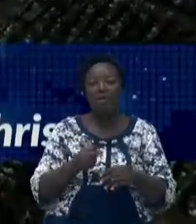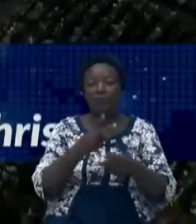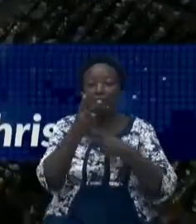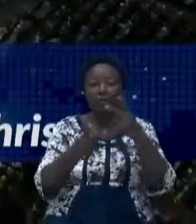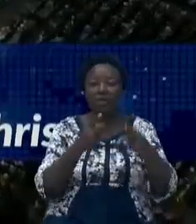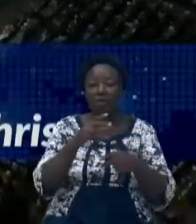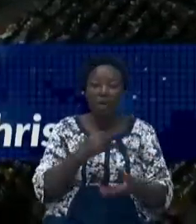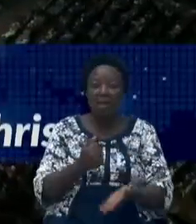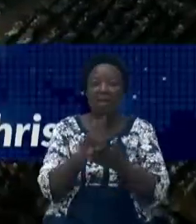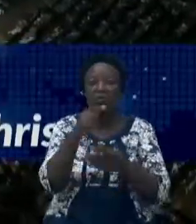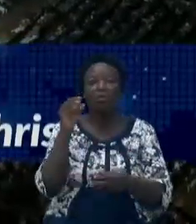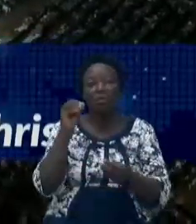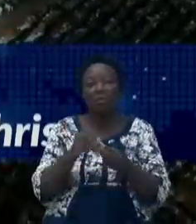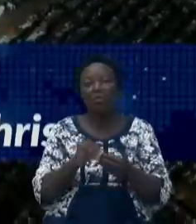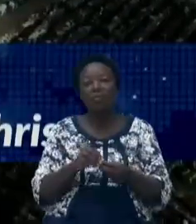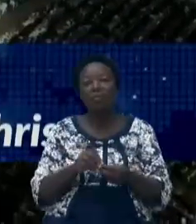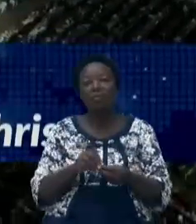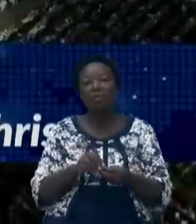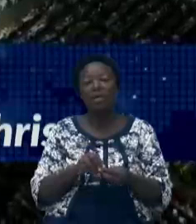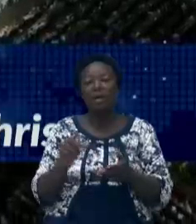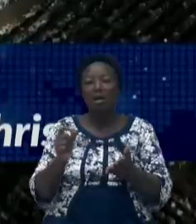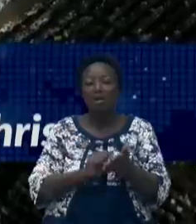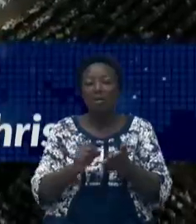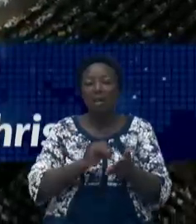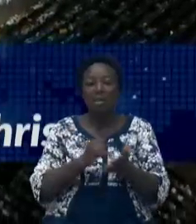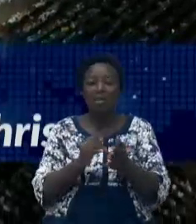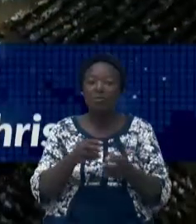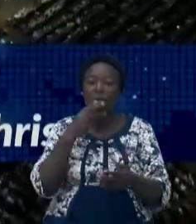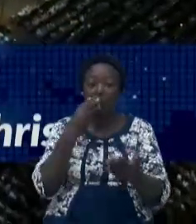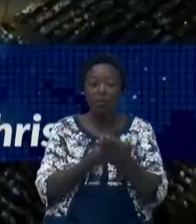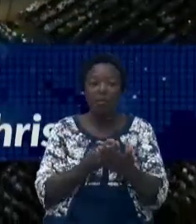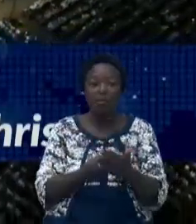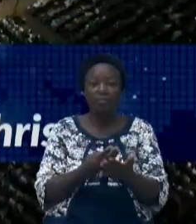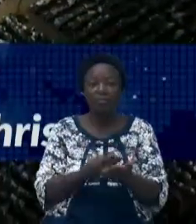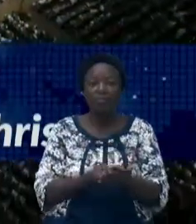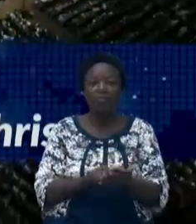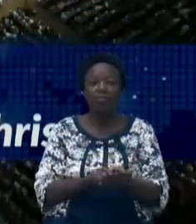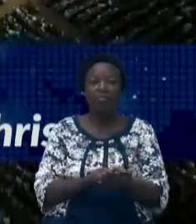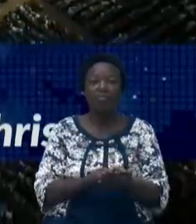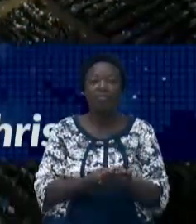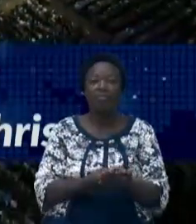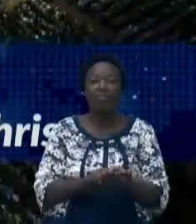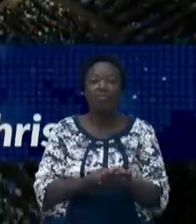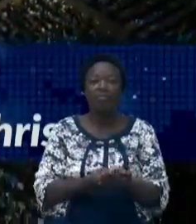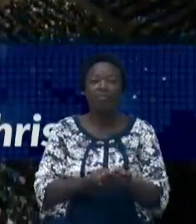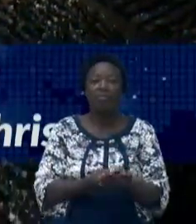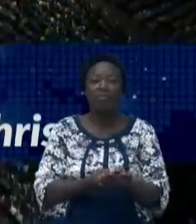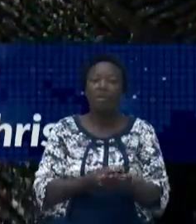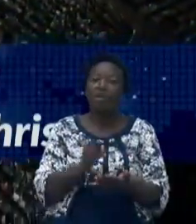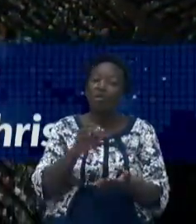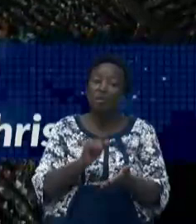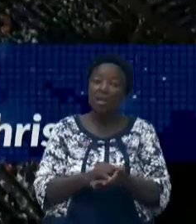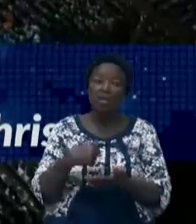phuket en ligne c'est la même chose nous voulons être en contact avec vous pour vous aider à grandir